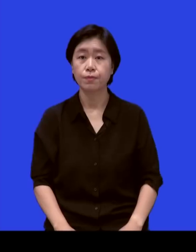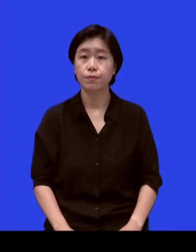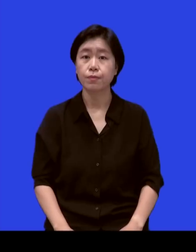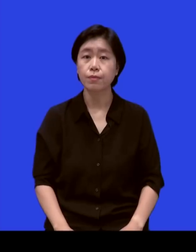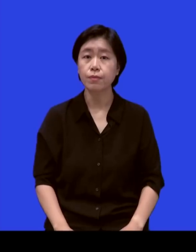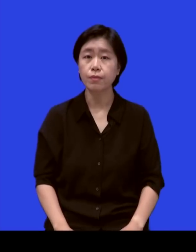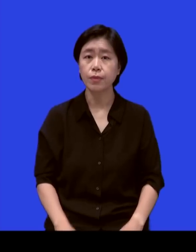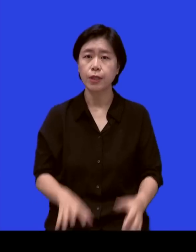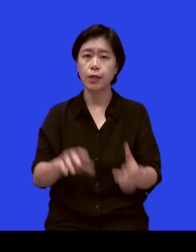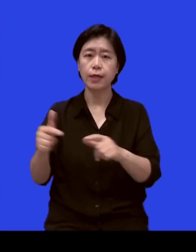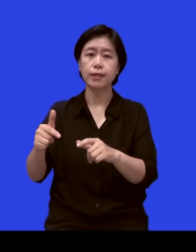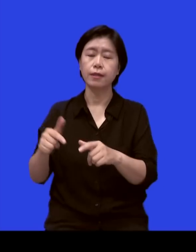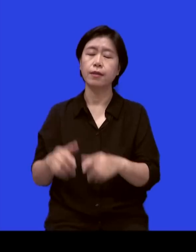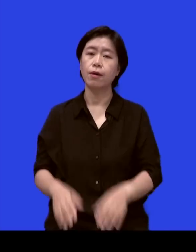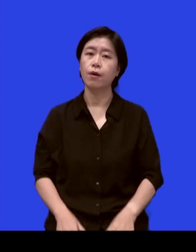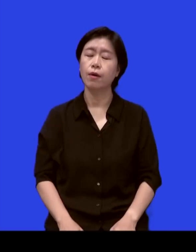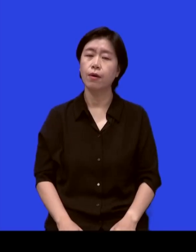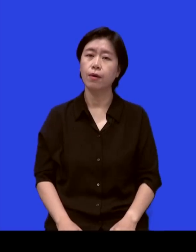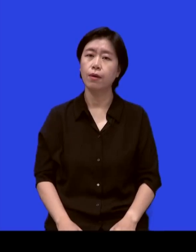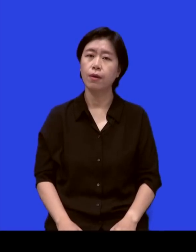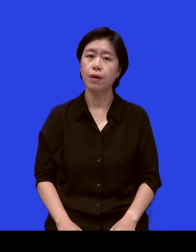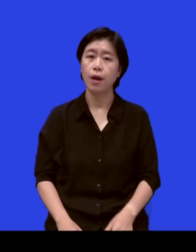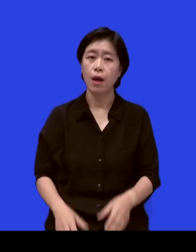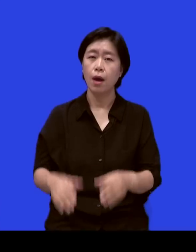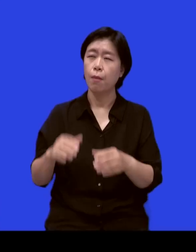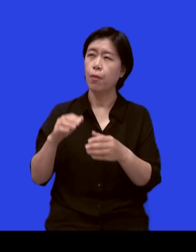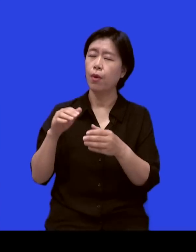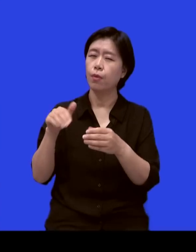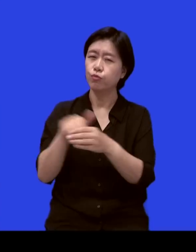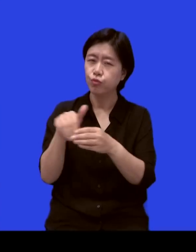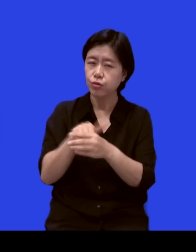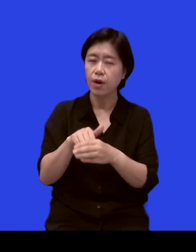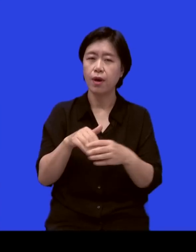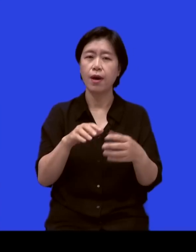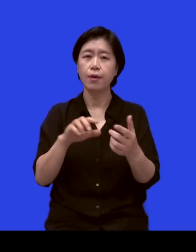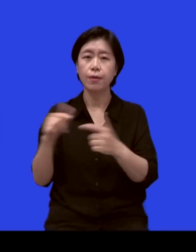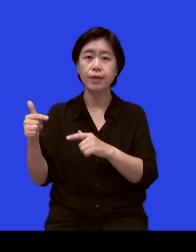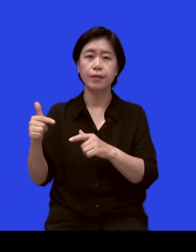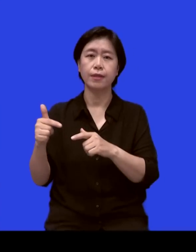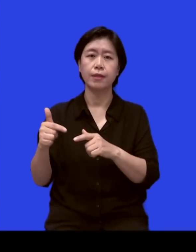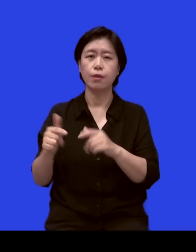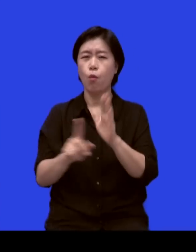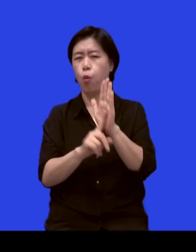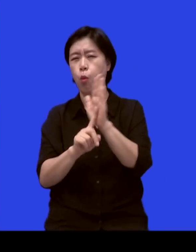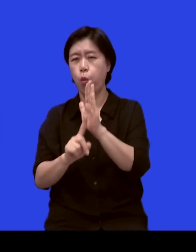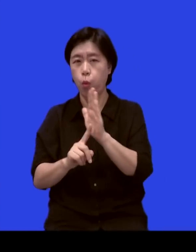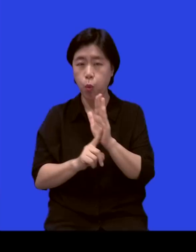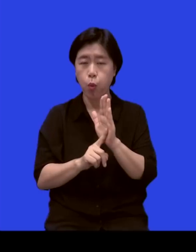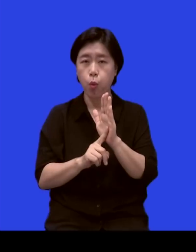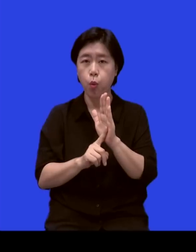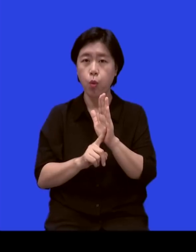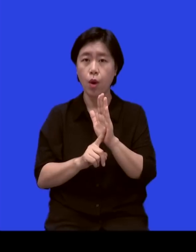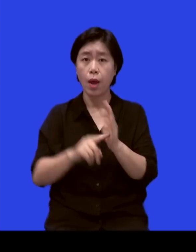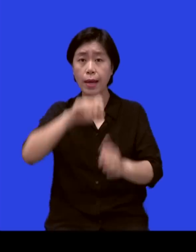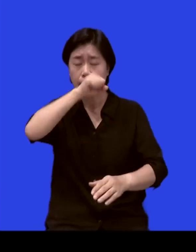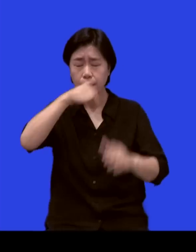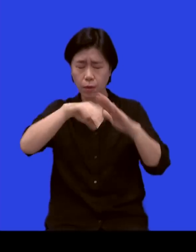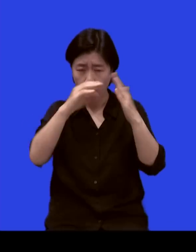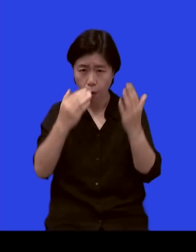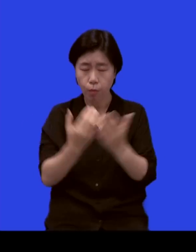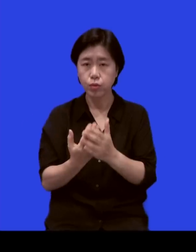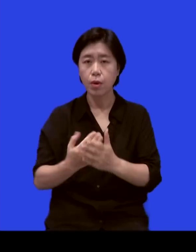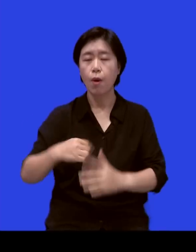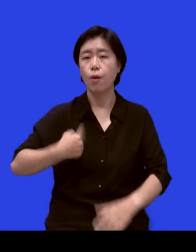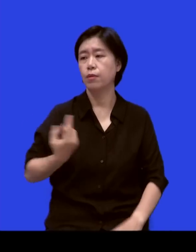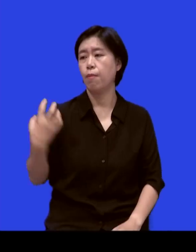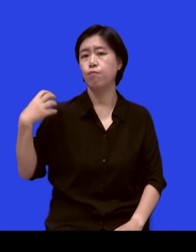거예요. 거기에는 이제 또 위문 공연이니까 또 많은 가수들을 또 섭외해야 되고 그래서 제가 물어봤어요.